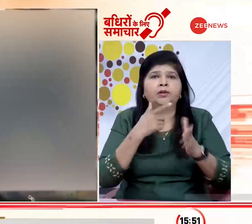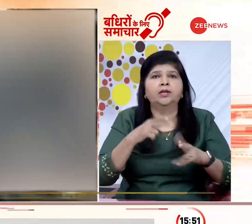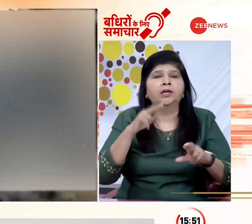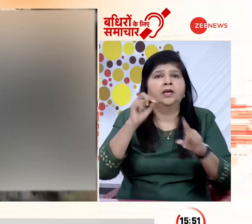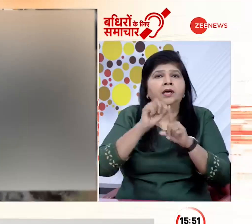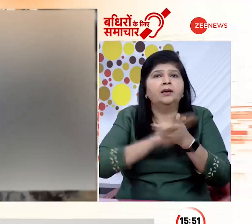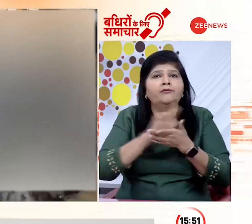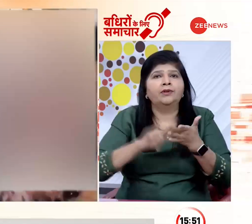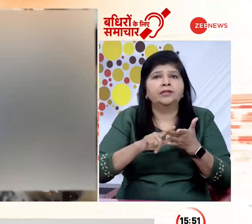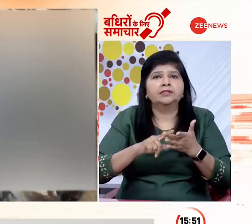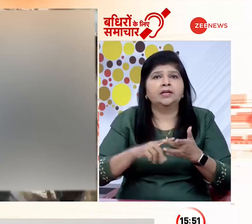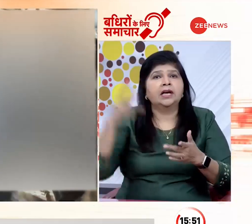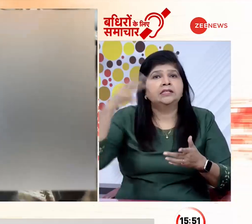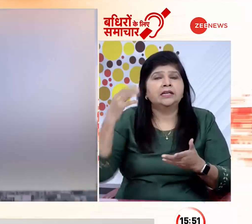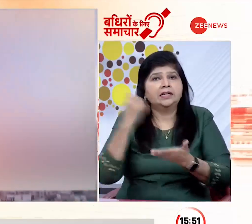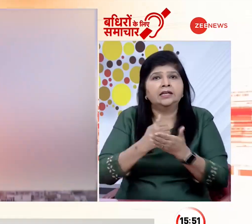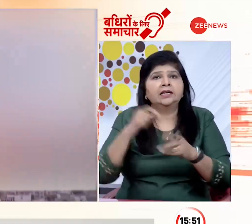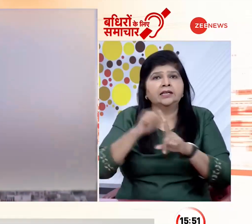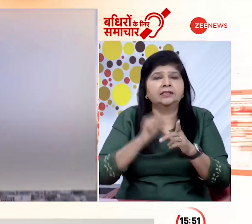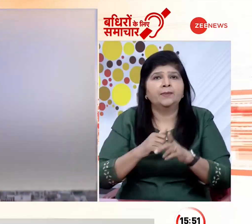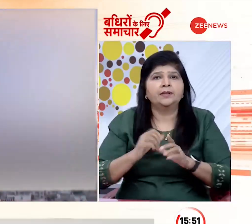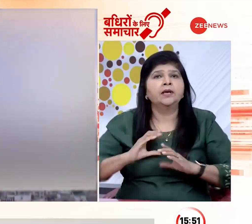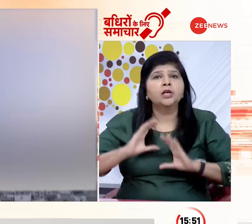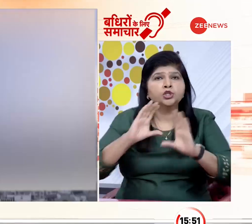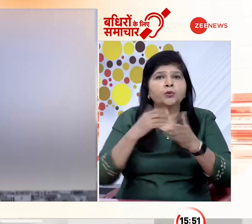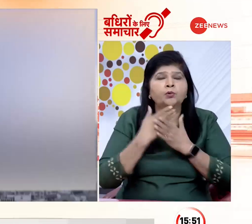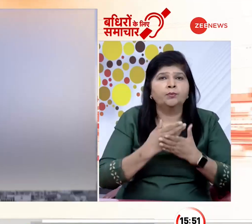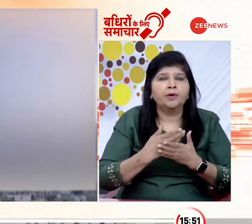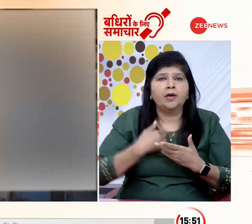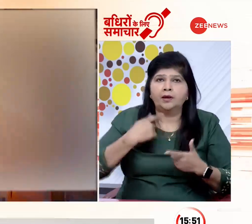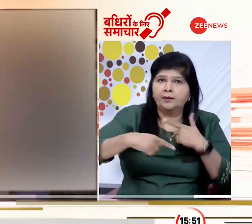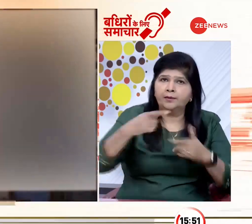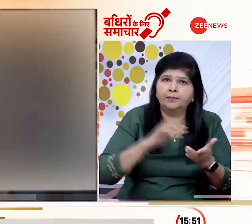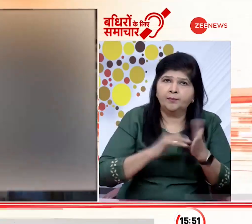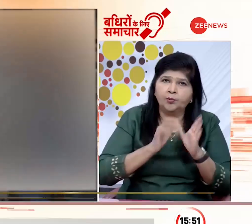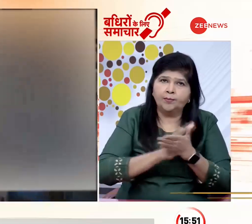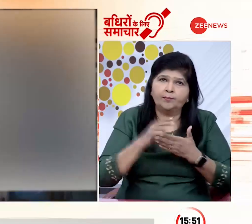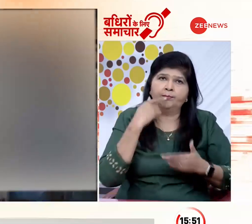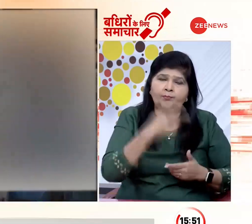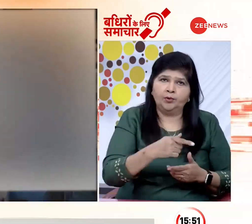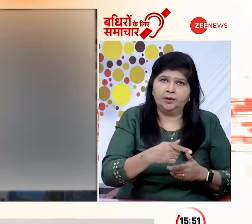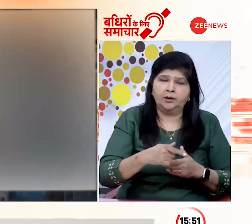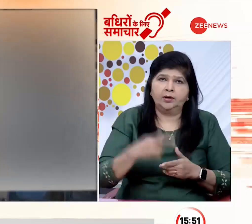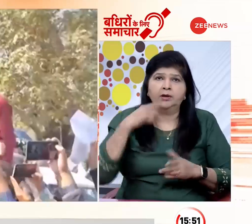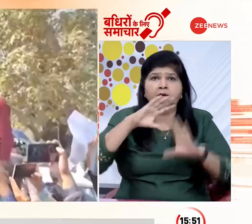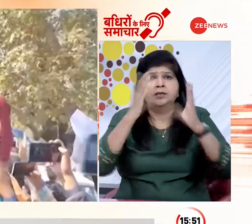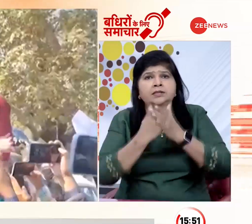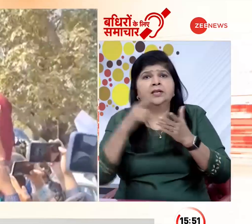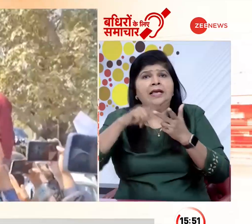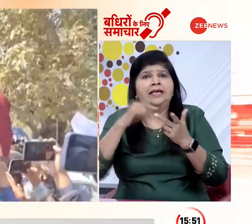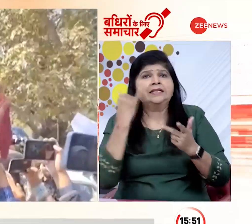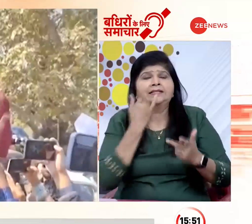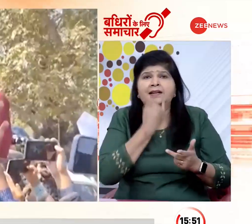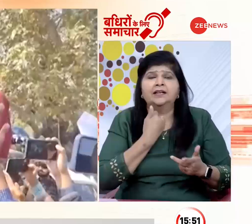फिलिस्तीन का झंडा लेकर फिलिस्तीन के समर्थन में प्रदर्शन किया। महबूबा मुफ्ती ने दुनिया से इसराइल